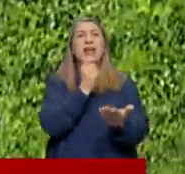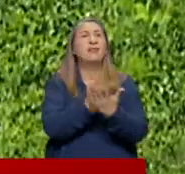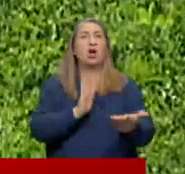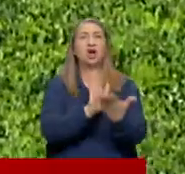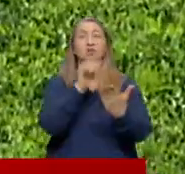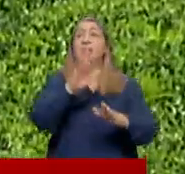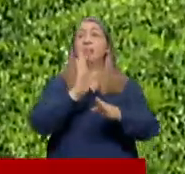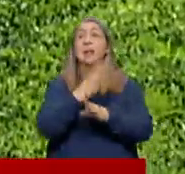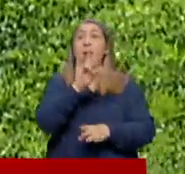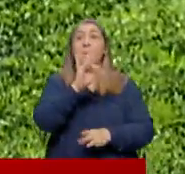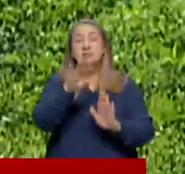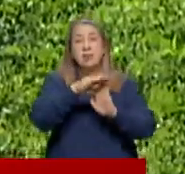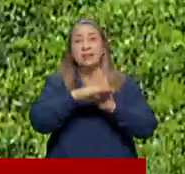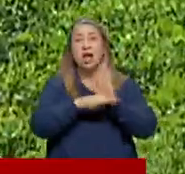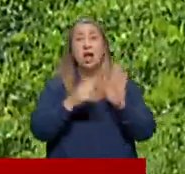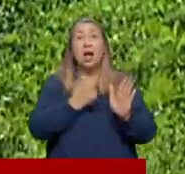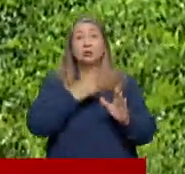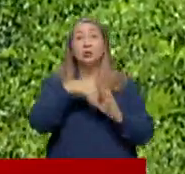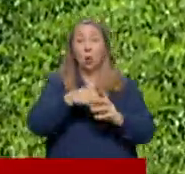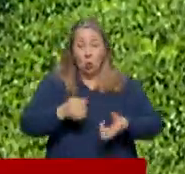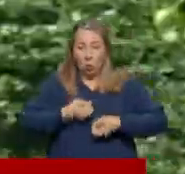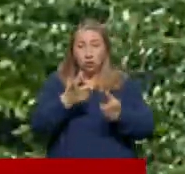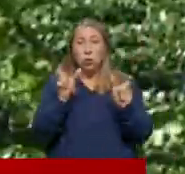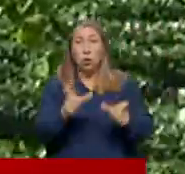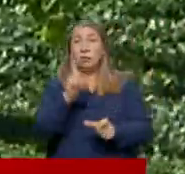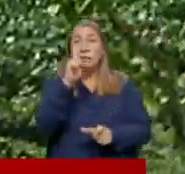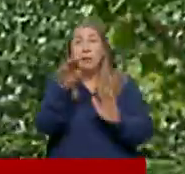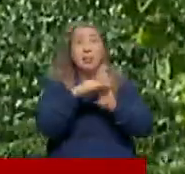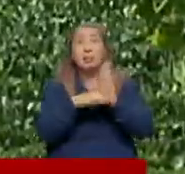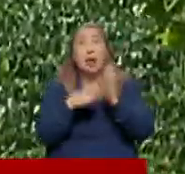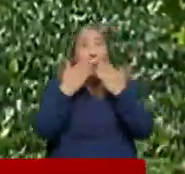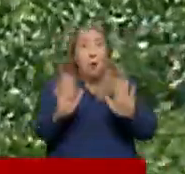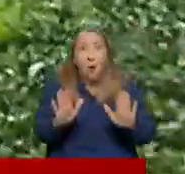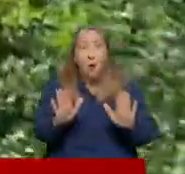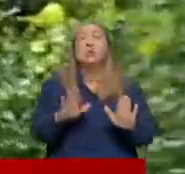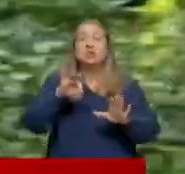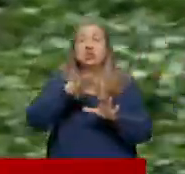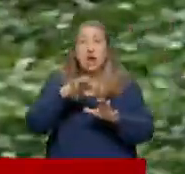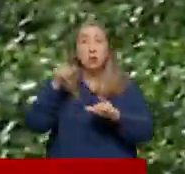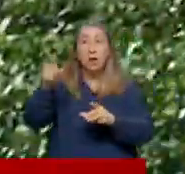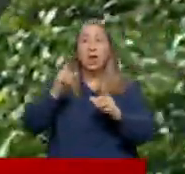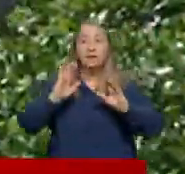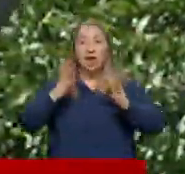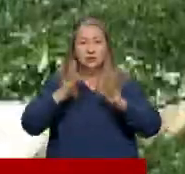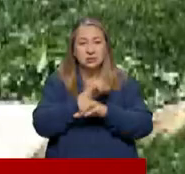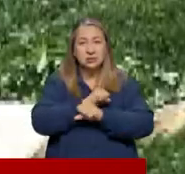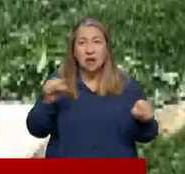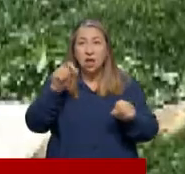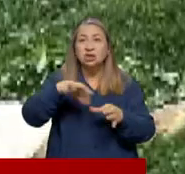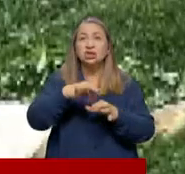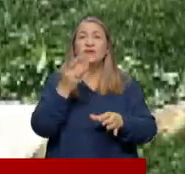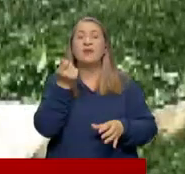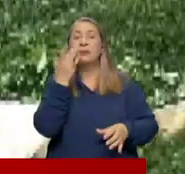karşı çıktı çünkü on beş maddelik kanun teklifinde üreticiyi koruyan tek madde olmadığı gibi Çaykur etkinliğini yitirecek